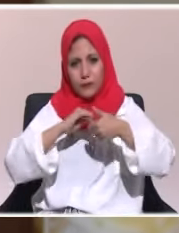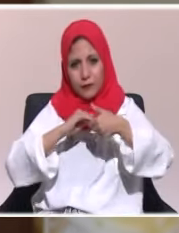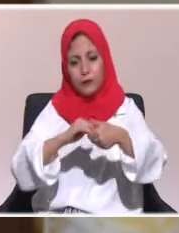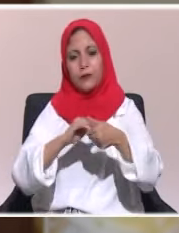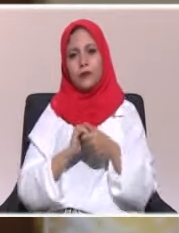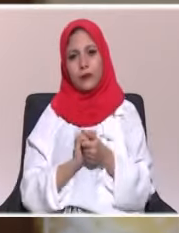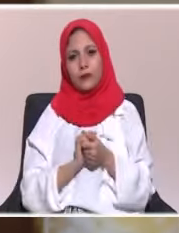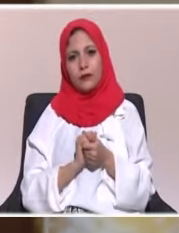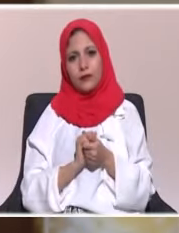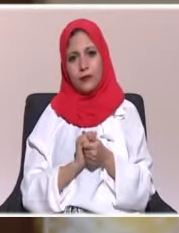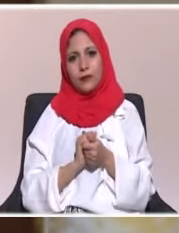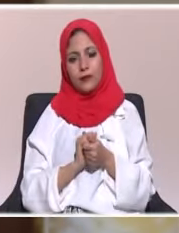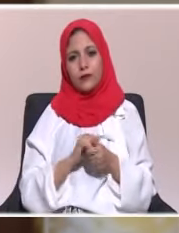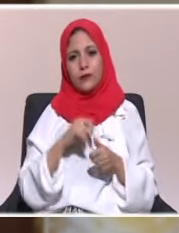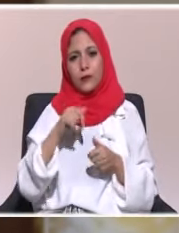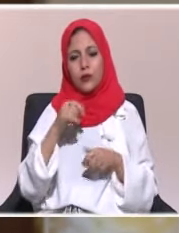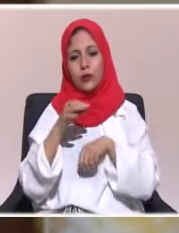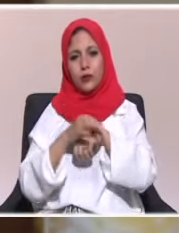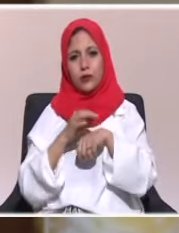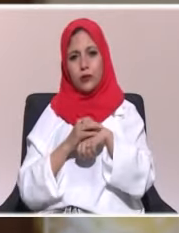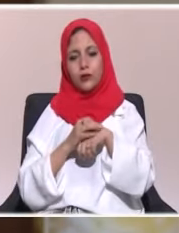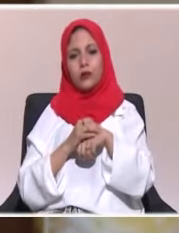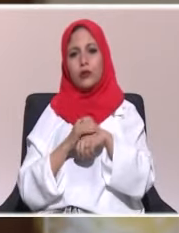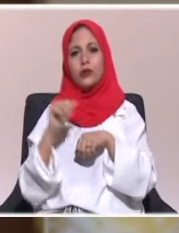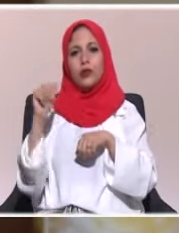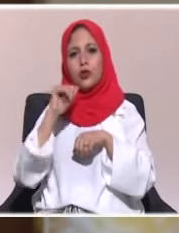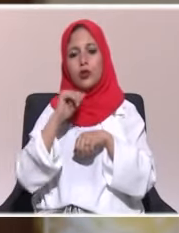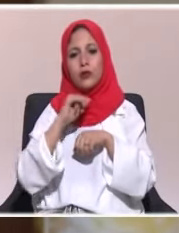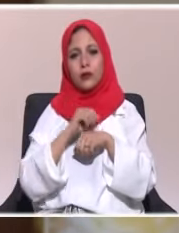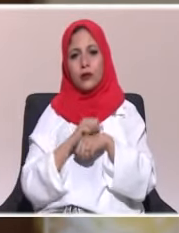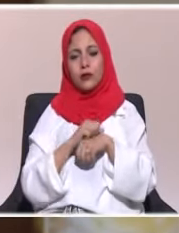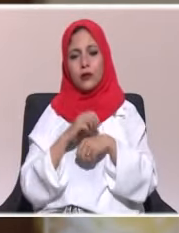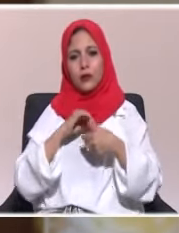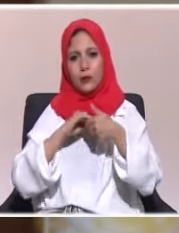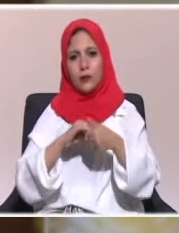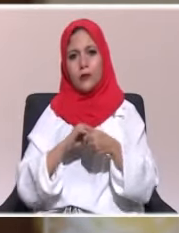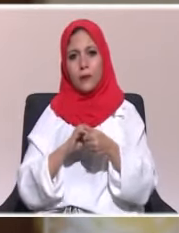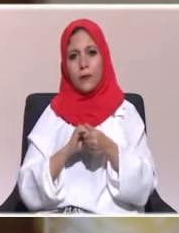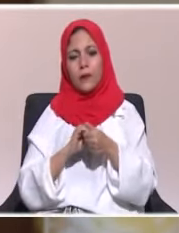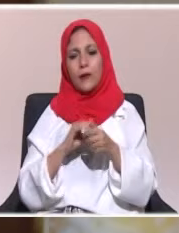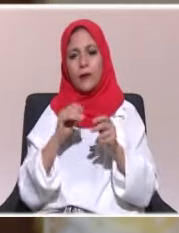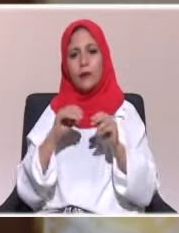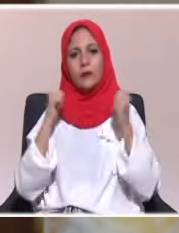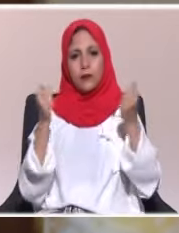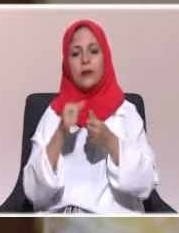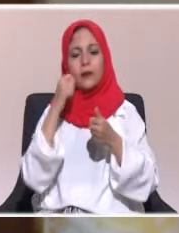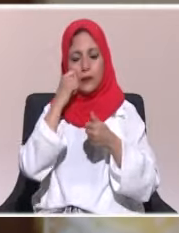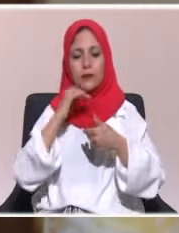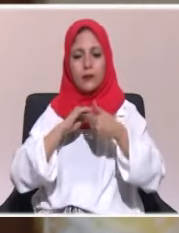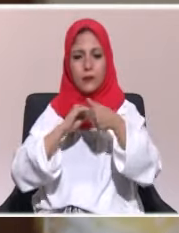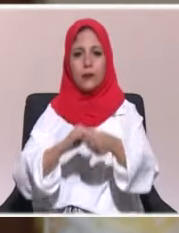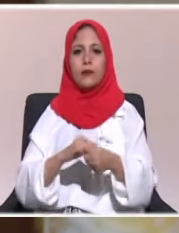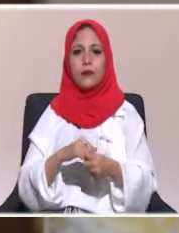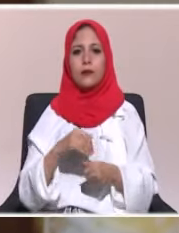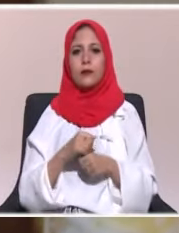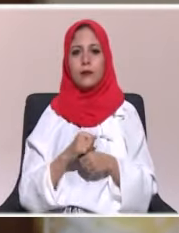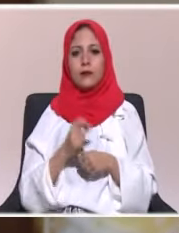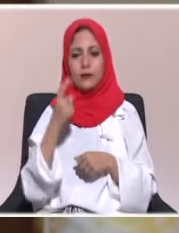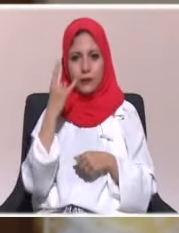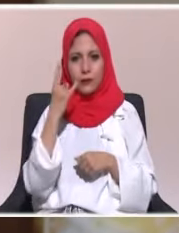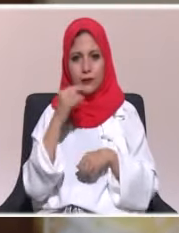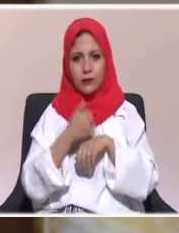عمليات تانية. الأستاذ الدكتور هشام عبد القادر اللي أطلق معانا مبادرة عظيمة جدا بتكفله بإجراء